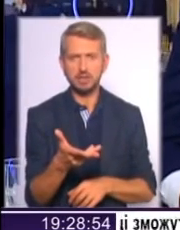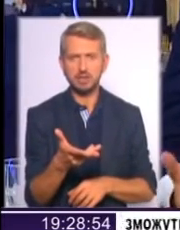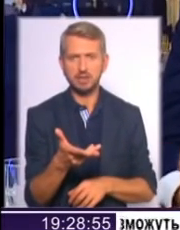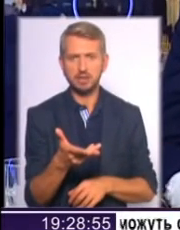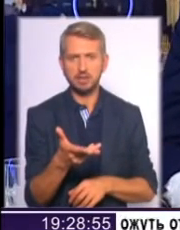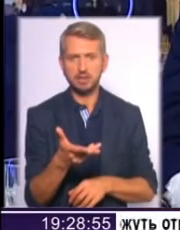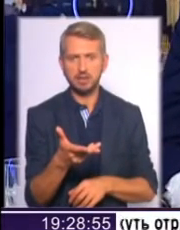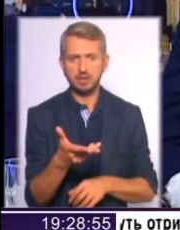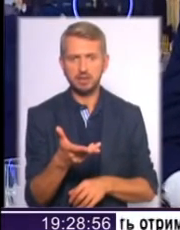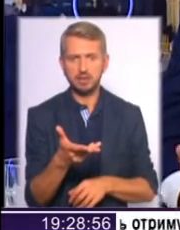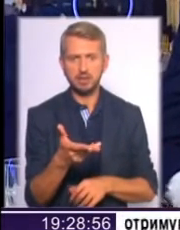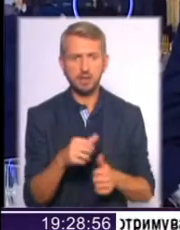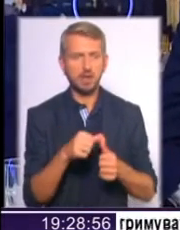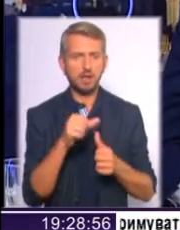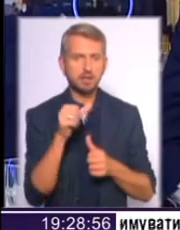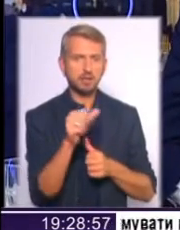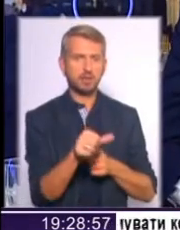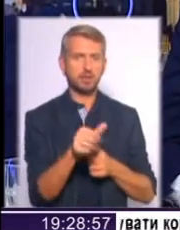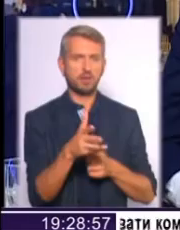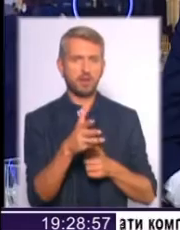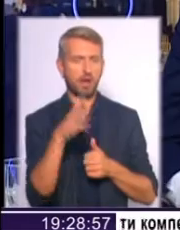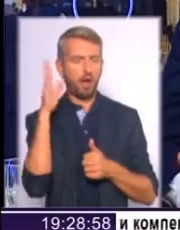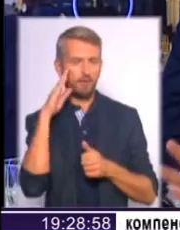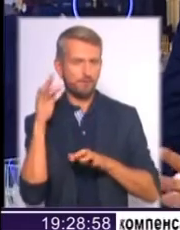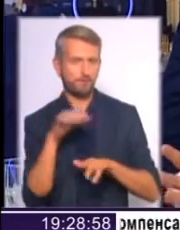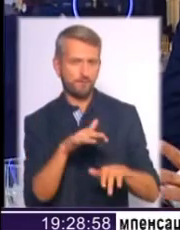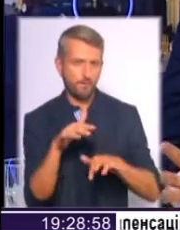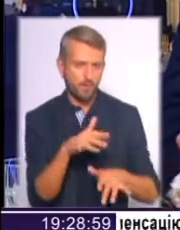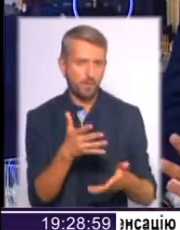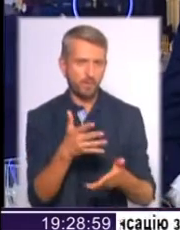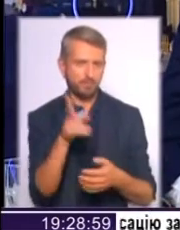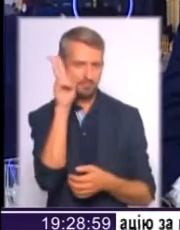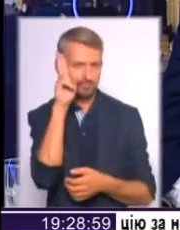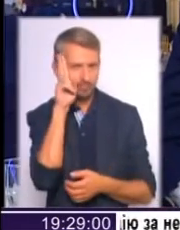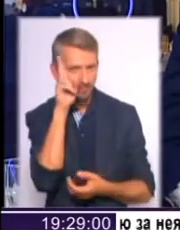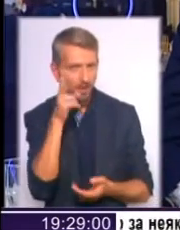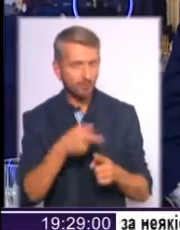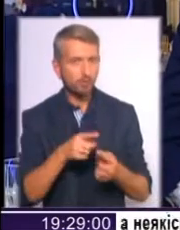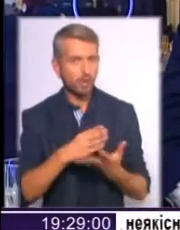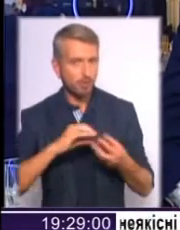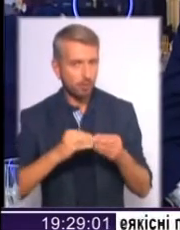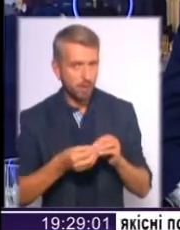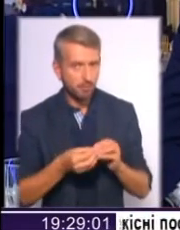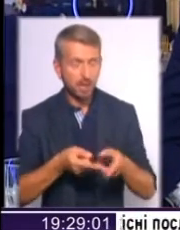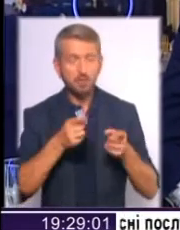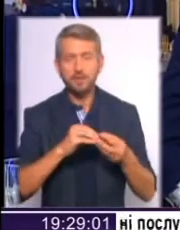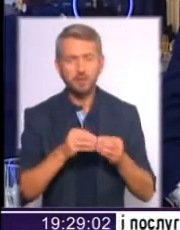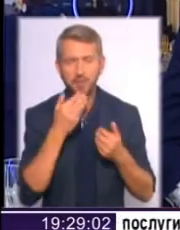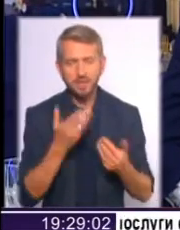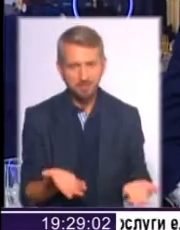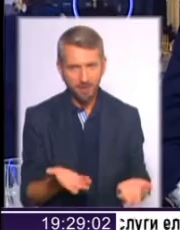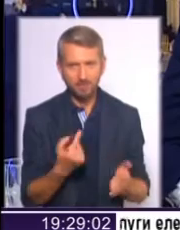саме хозфікальних вод, тобто щось є в цьому проблема. Насправді проблеми немає, тому